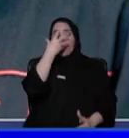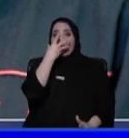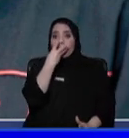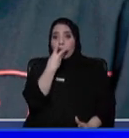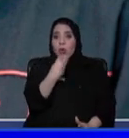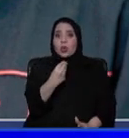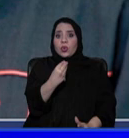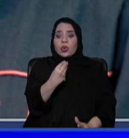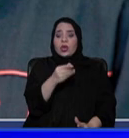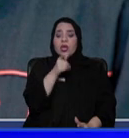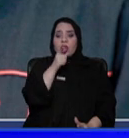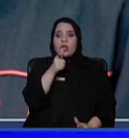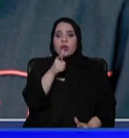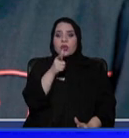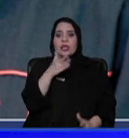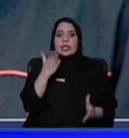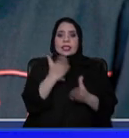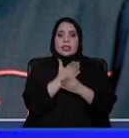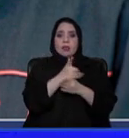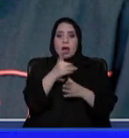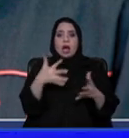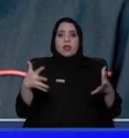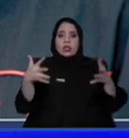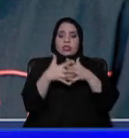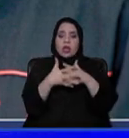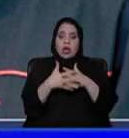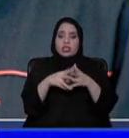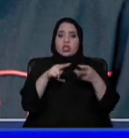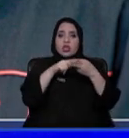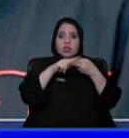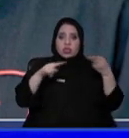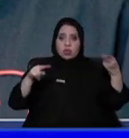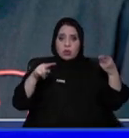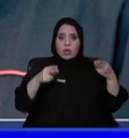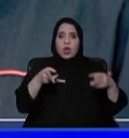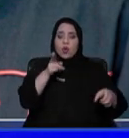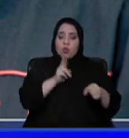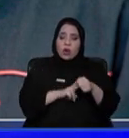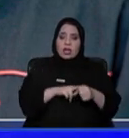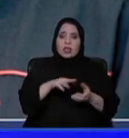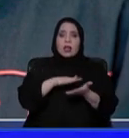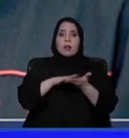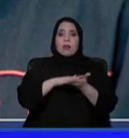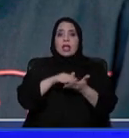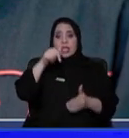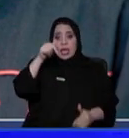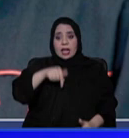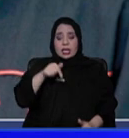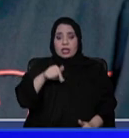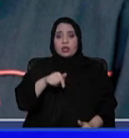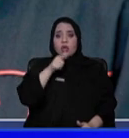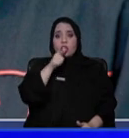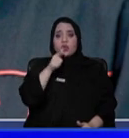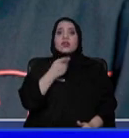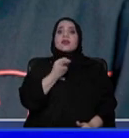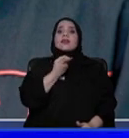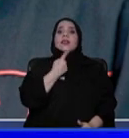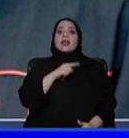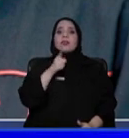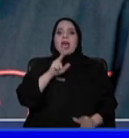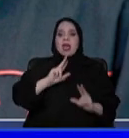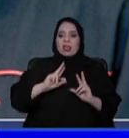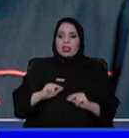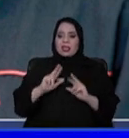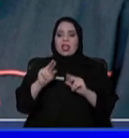حقيقي لهذا التعايش السلمي. فكل بلد الآن تريد أن